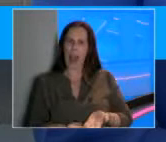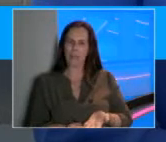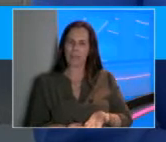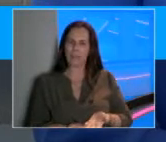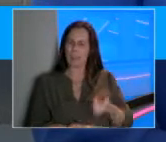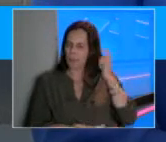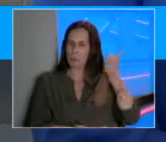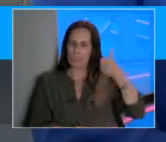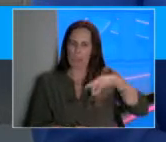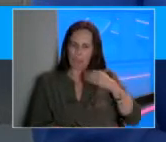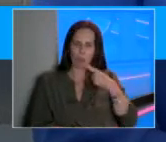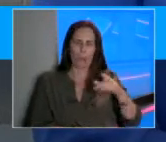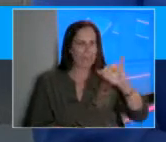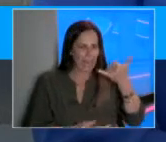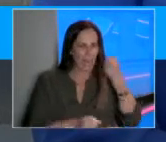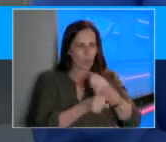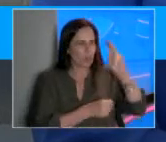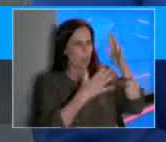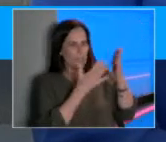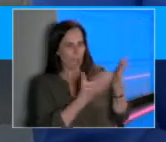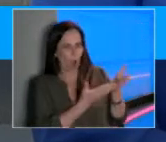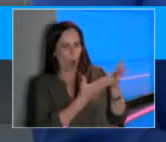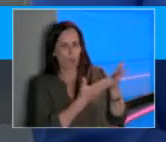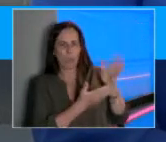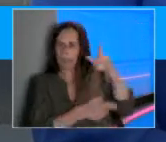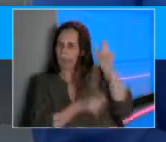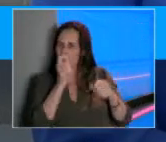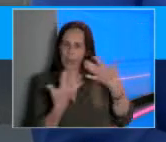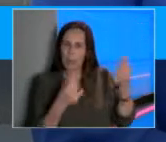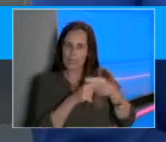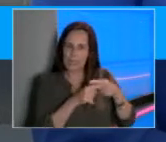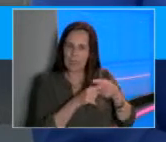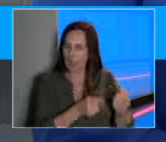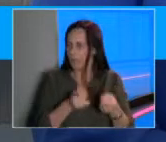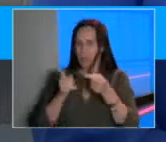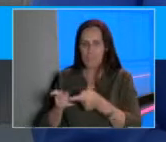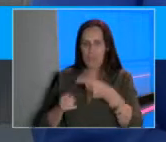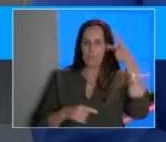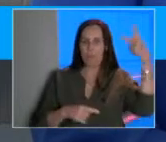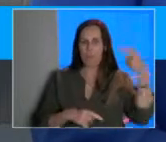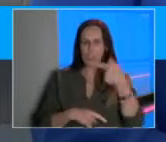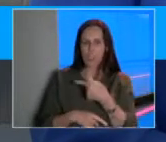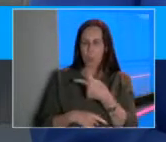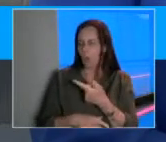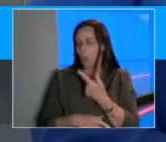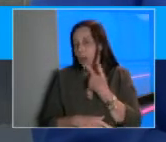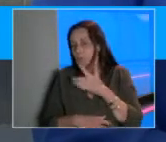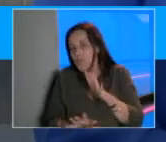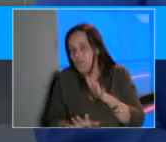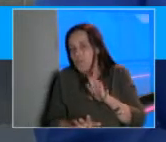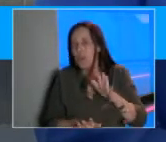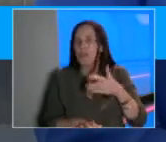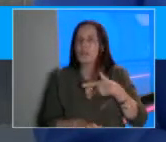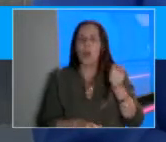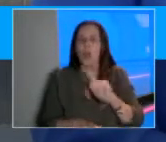שמעתי את שר הבריאות מדבר על להגדיל את מספר הבדיקות, גם לאנשים שאין להם סימפטומים, ואילו פרופסור גרוטו מדבר על כך